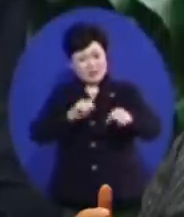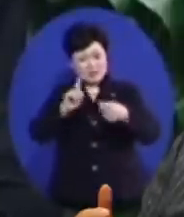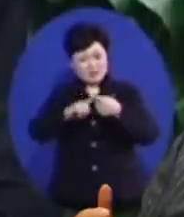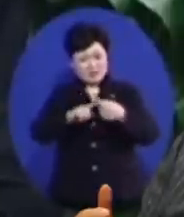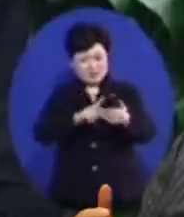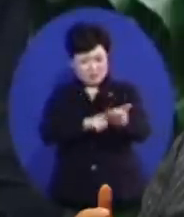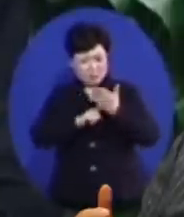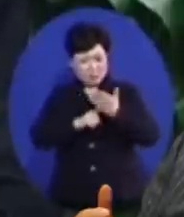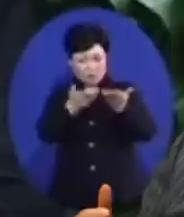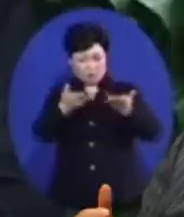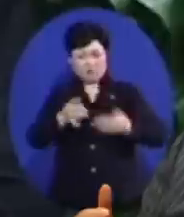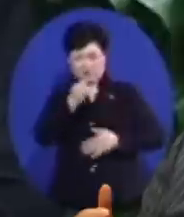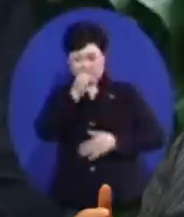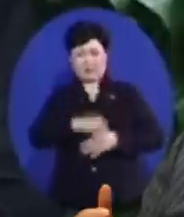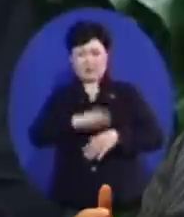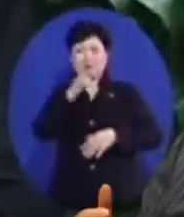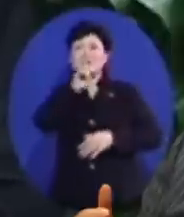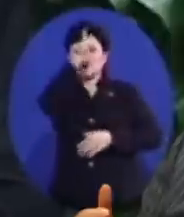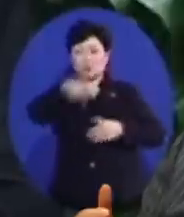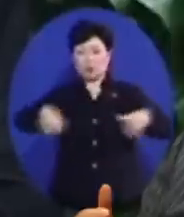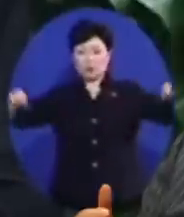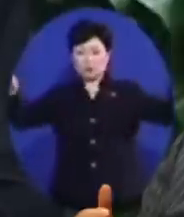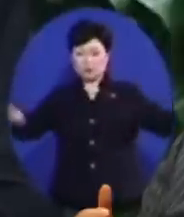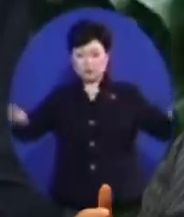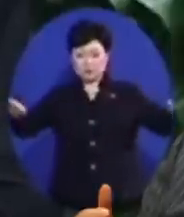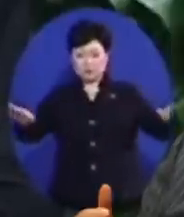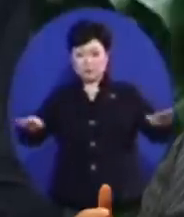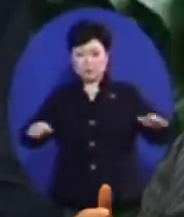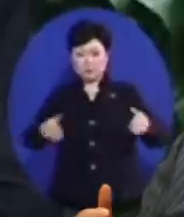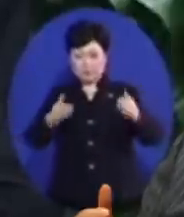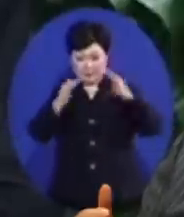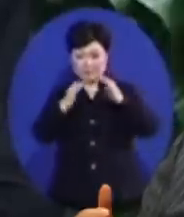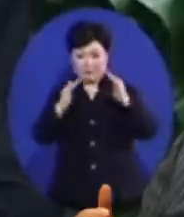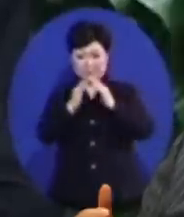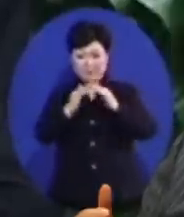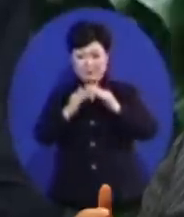있습니다. 독수리는 둥지를 먼저 지어야